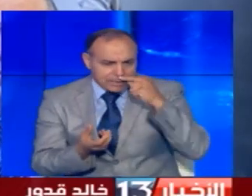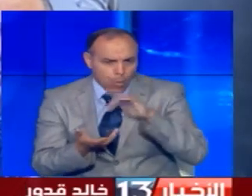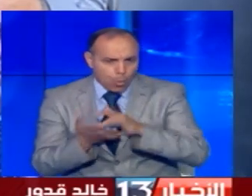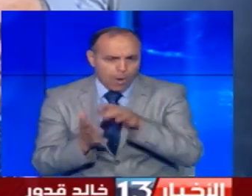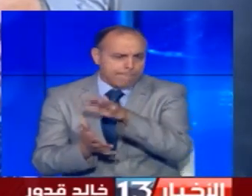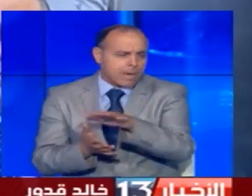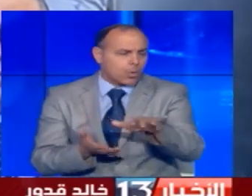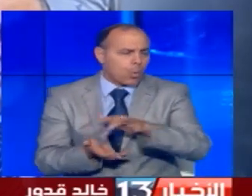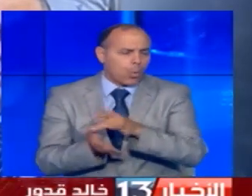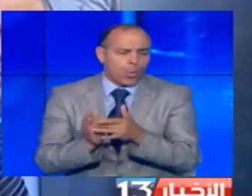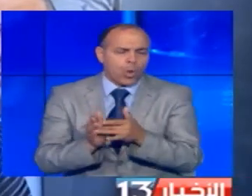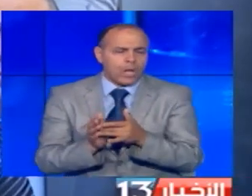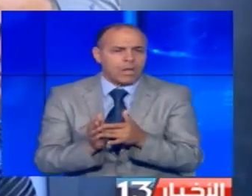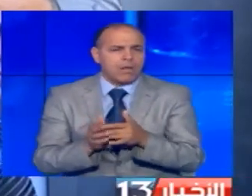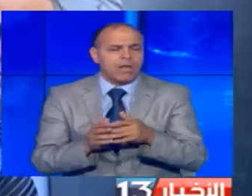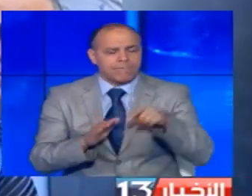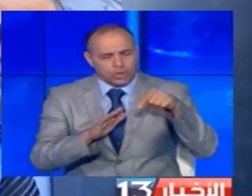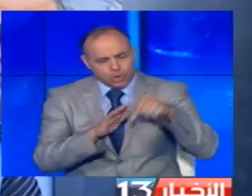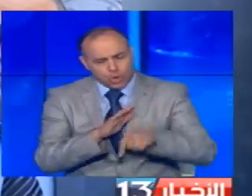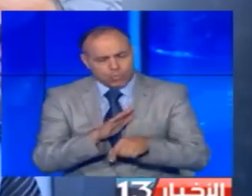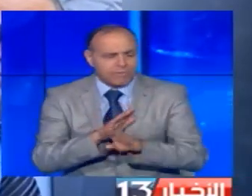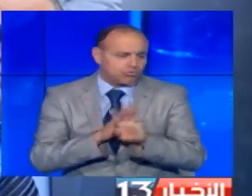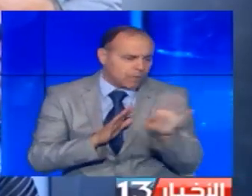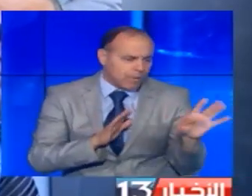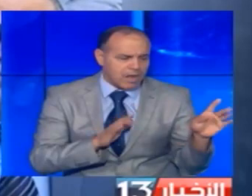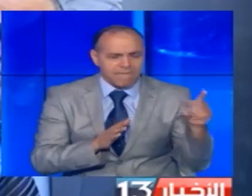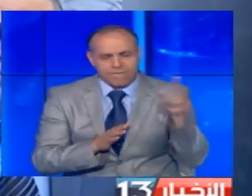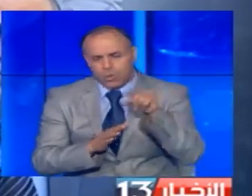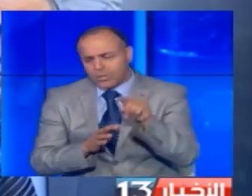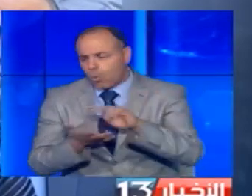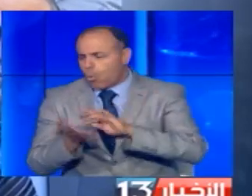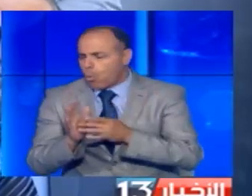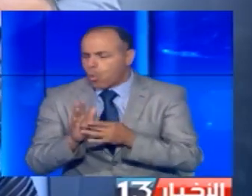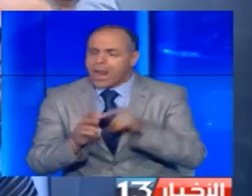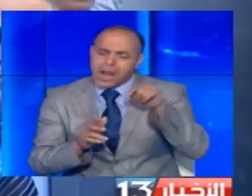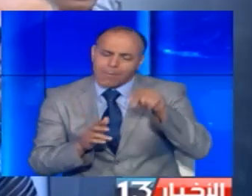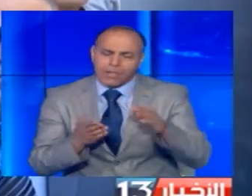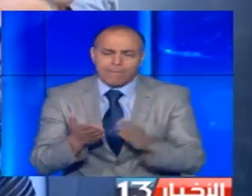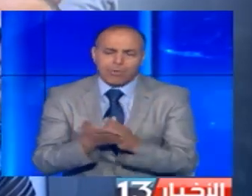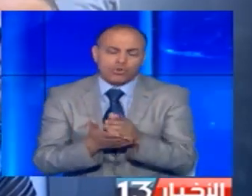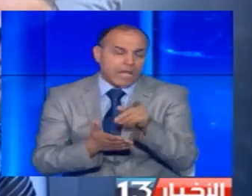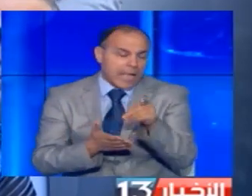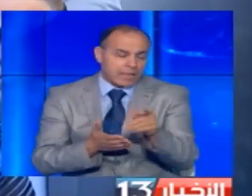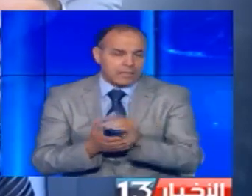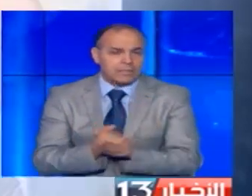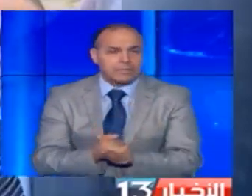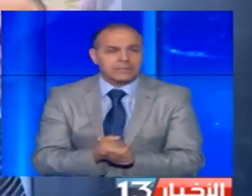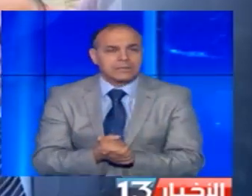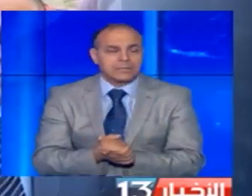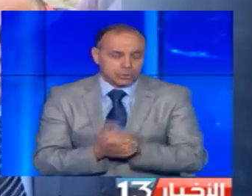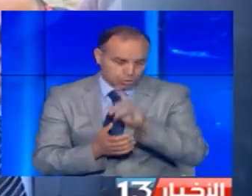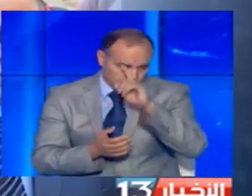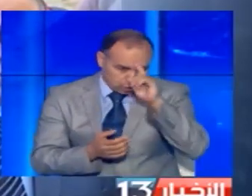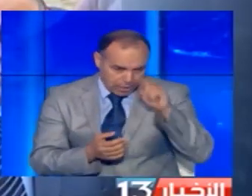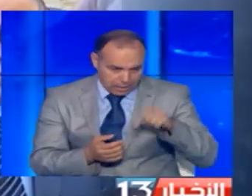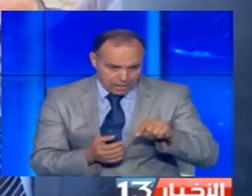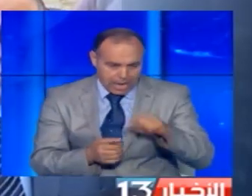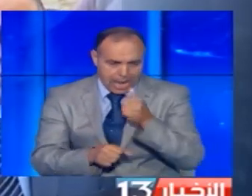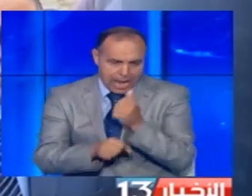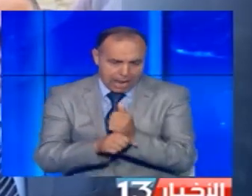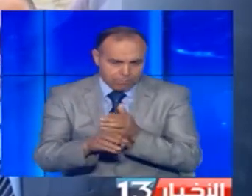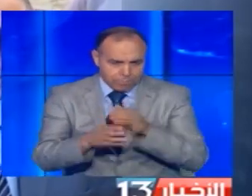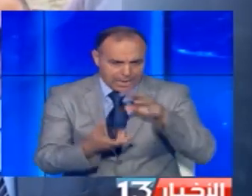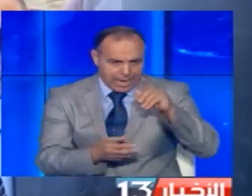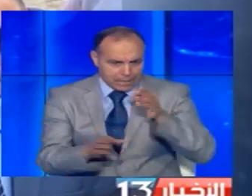المناطق في البلاد في الجنوب في الشمال في الوسط في كل عن عدد مشاريع في هذا في هذا المجال ان شاء الله منا منا العام يدخل